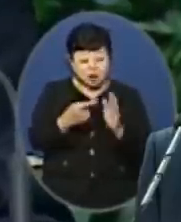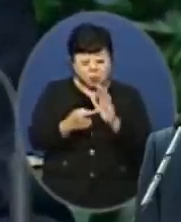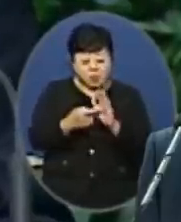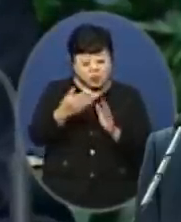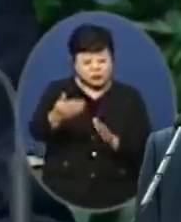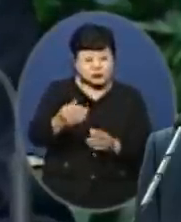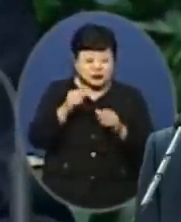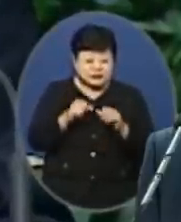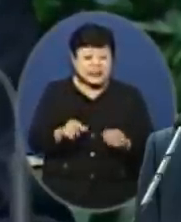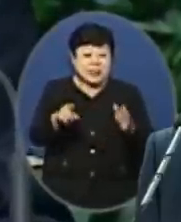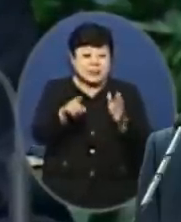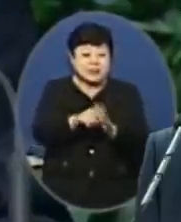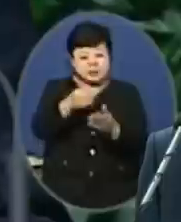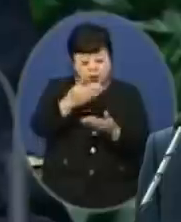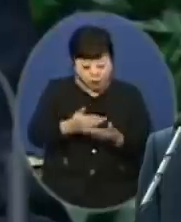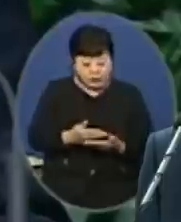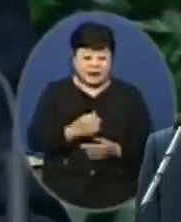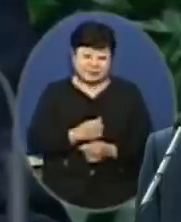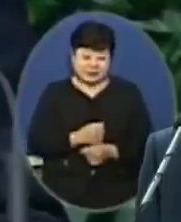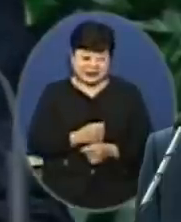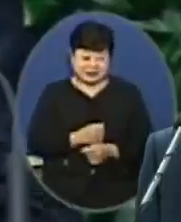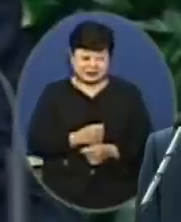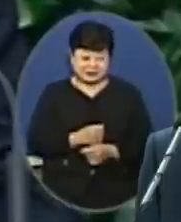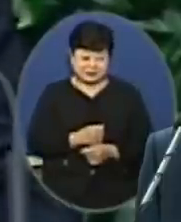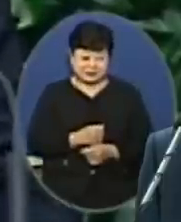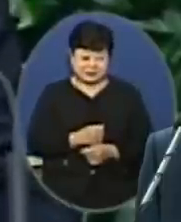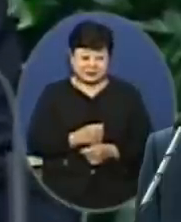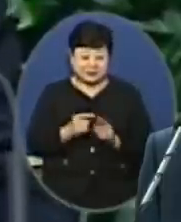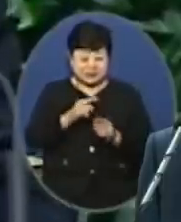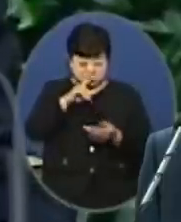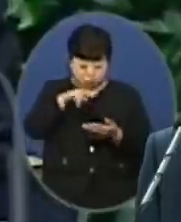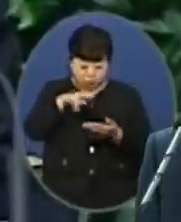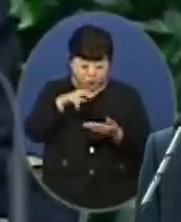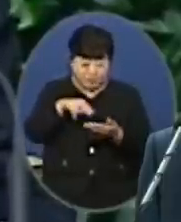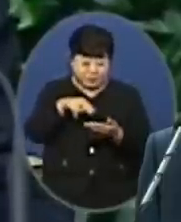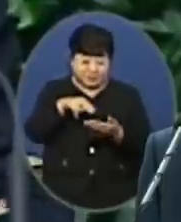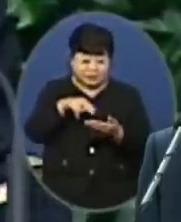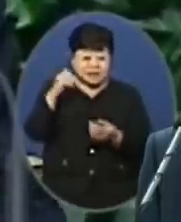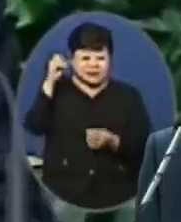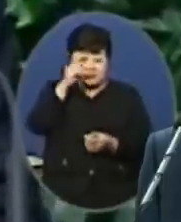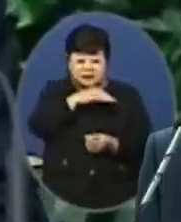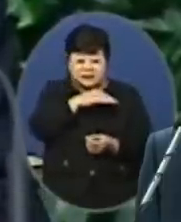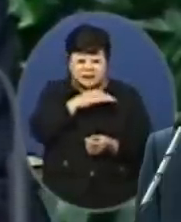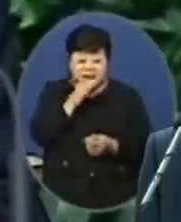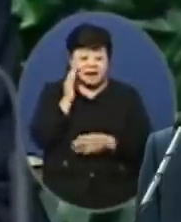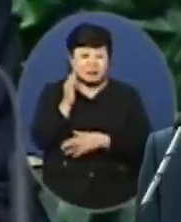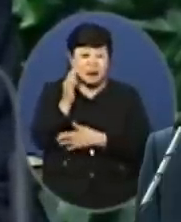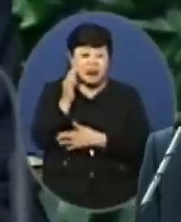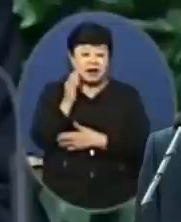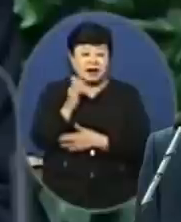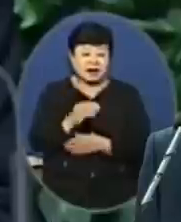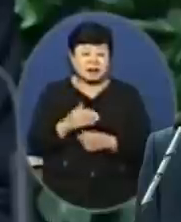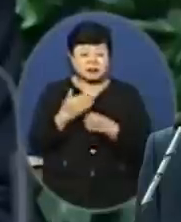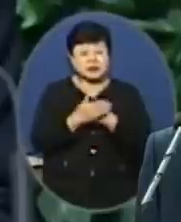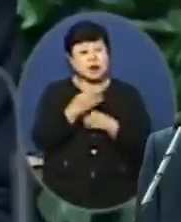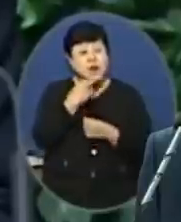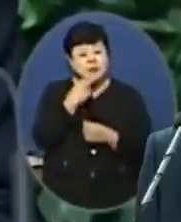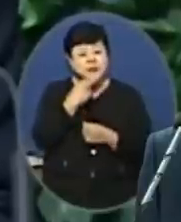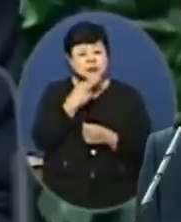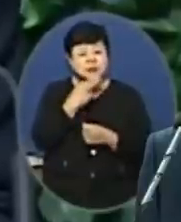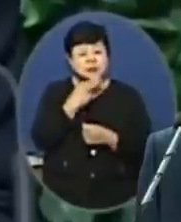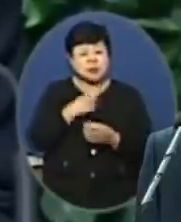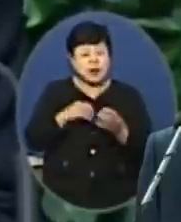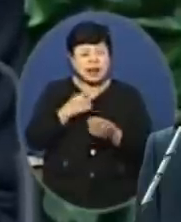보여주심으로 산 믿음을 얻게 해주시는 것입니다. 이 성경에 보면은 그냥 이야기만 읽으면 아무 은혜가 안 되는데